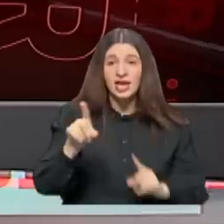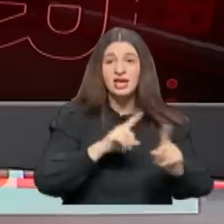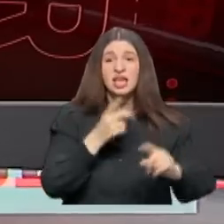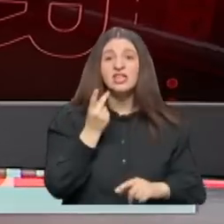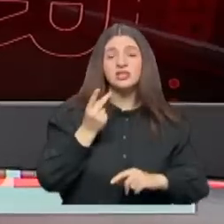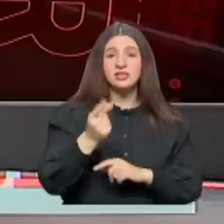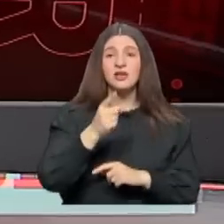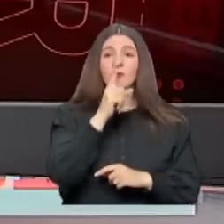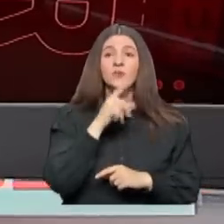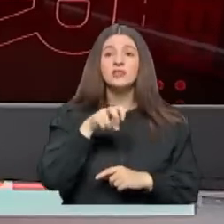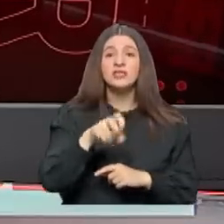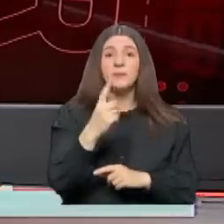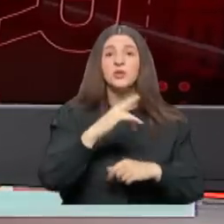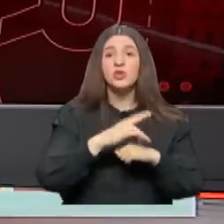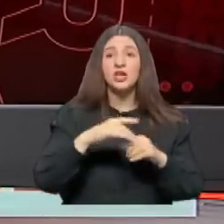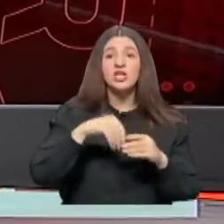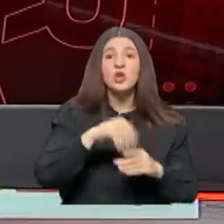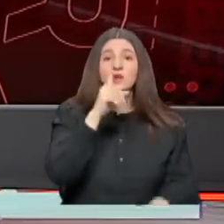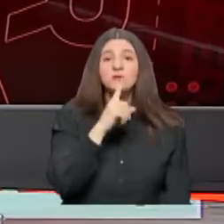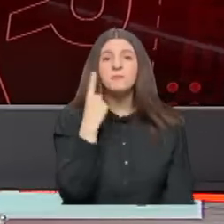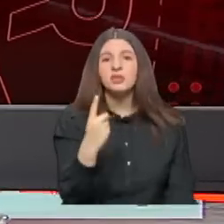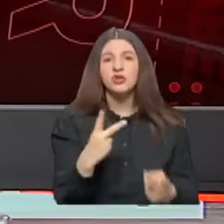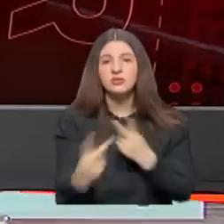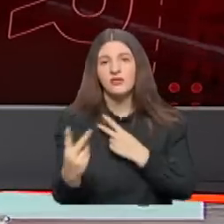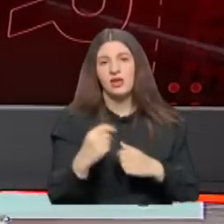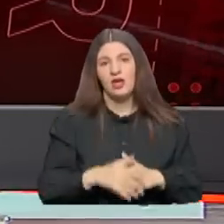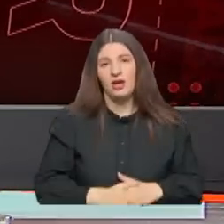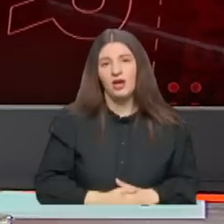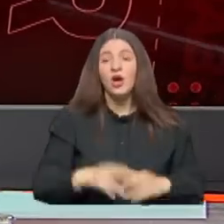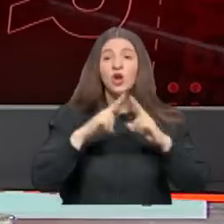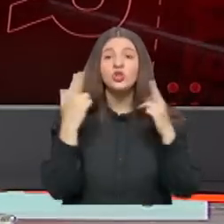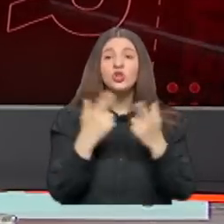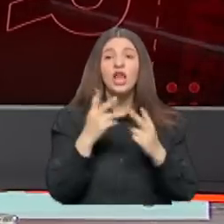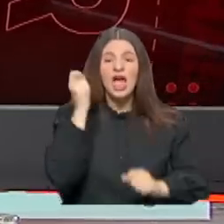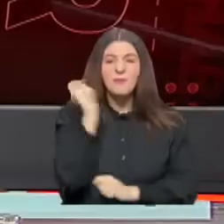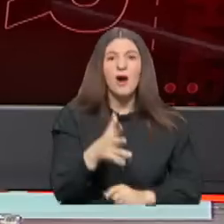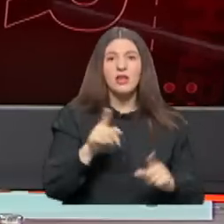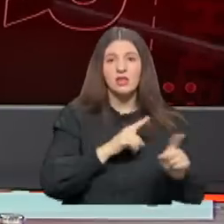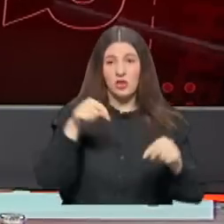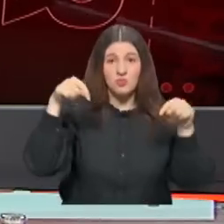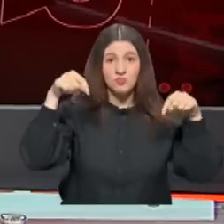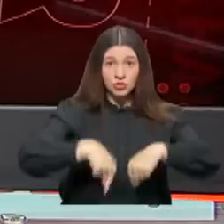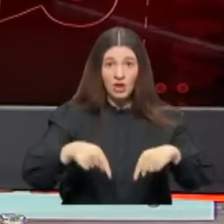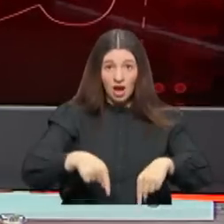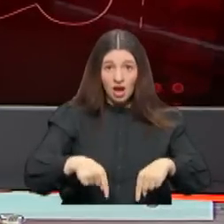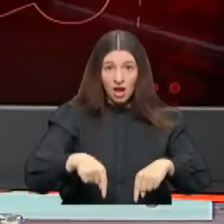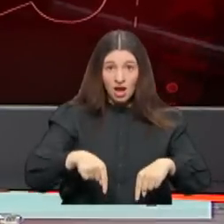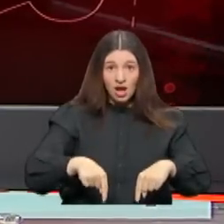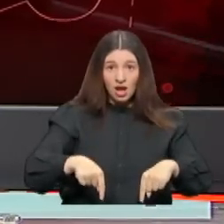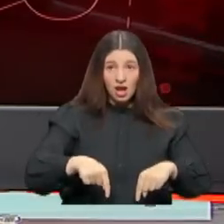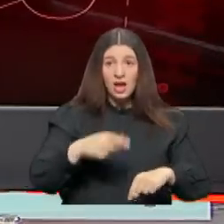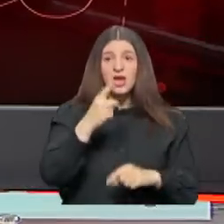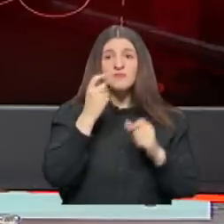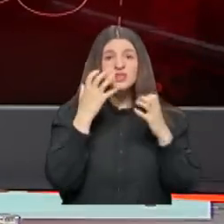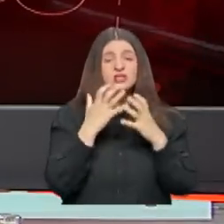internet hızında 181 ülke arasında 101. sırada. Dünyanın en pahalı interneti burada.